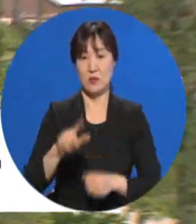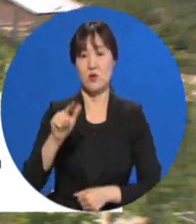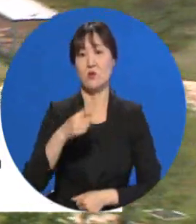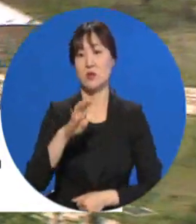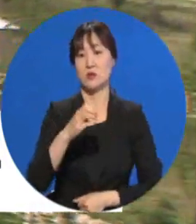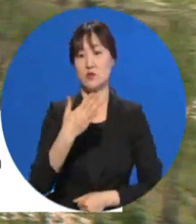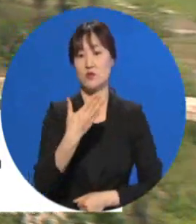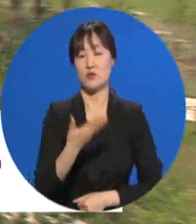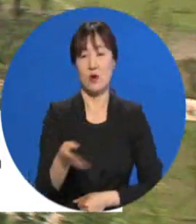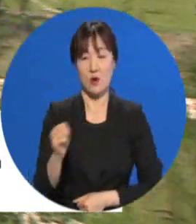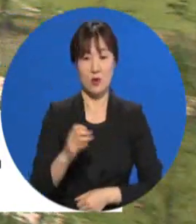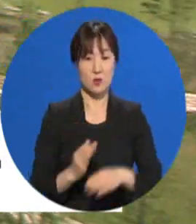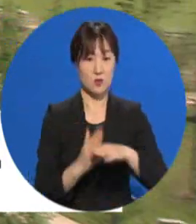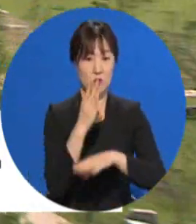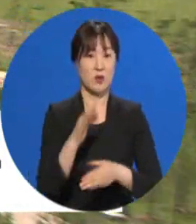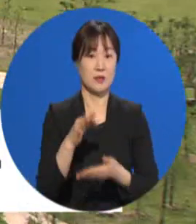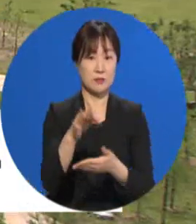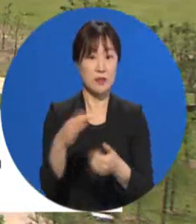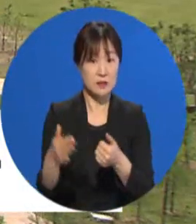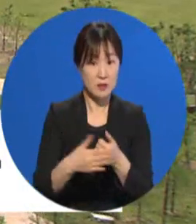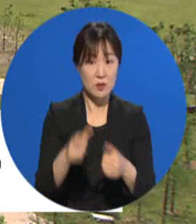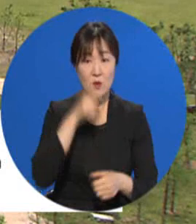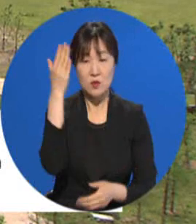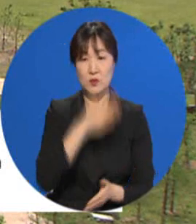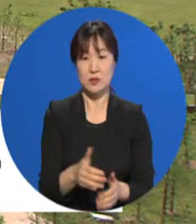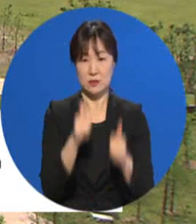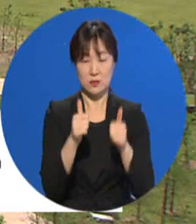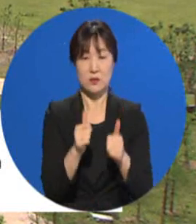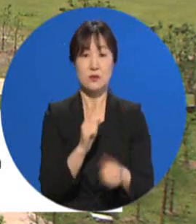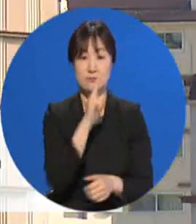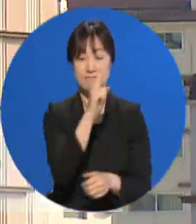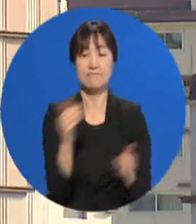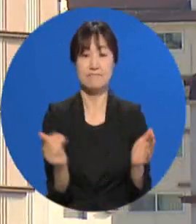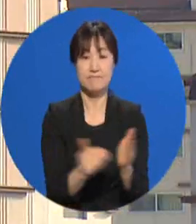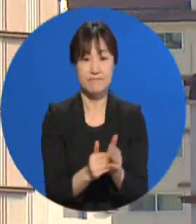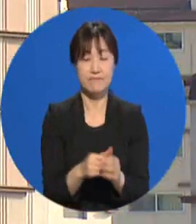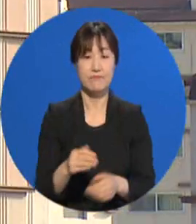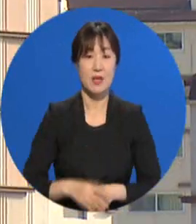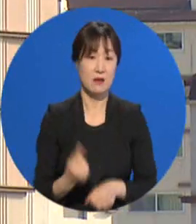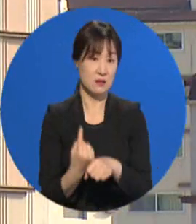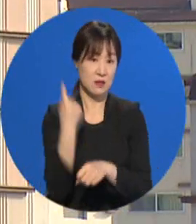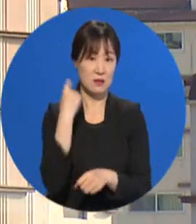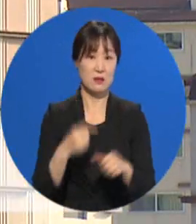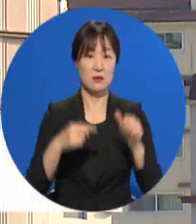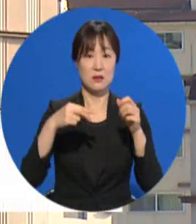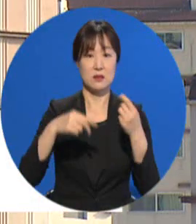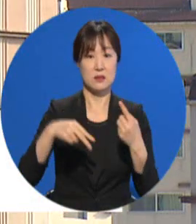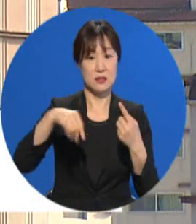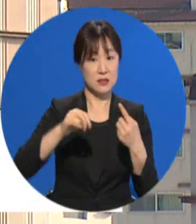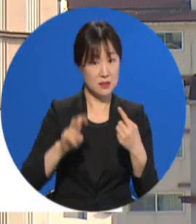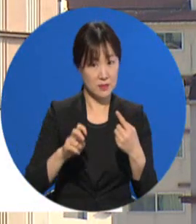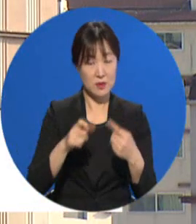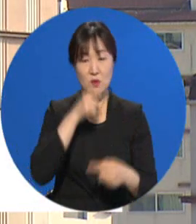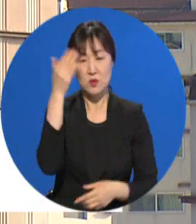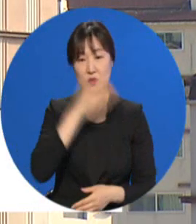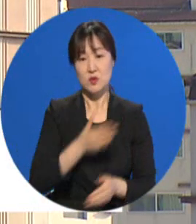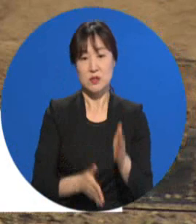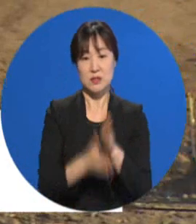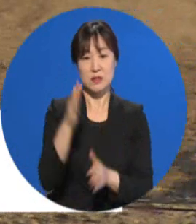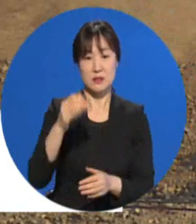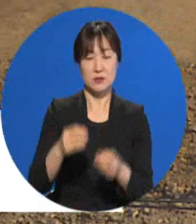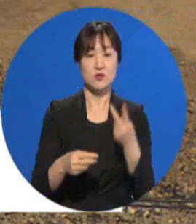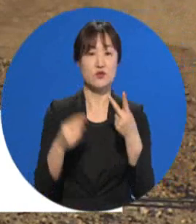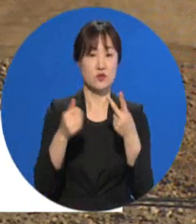과다 지급했다며 여수시를 상대로 3건의 소송을 제기했고, 지난해 1심에서는 여수시가 2건의 소송에서